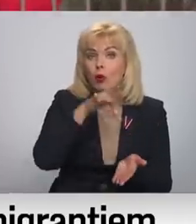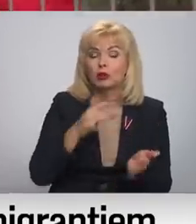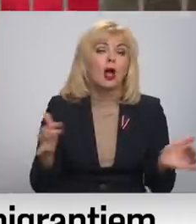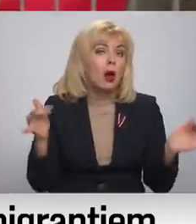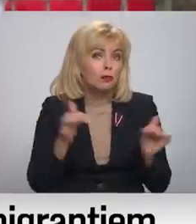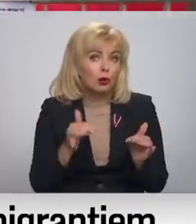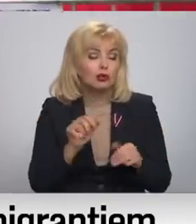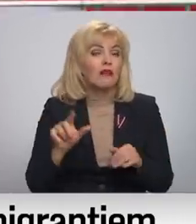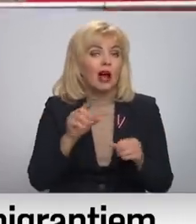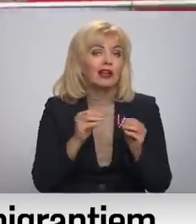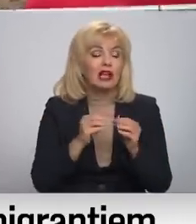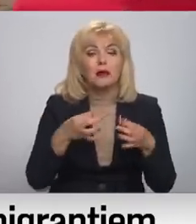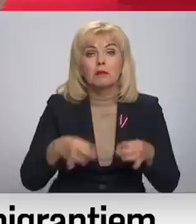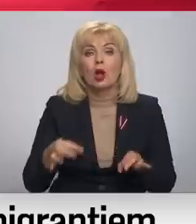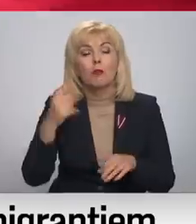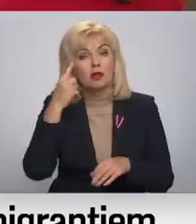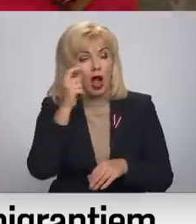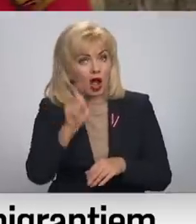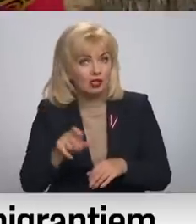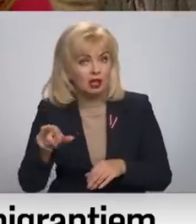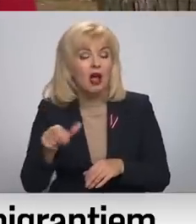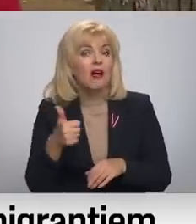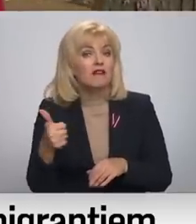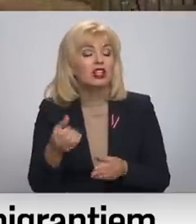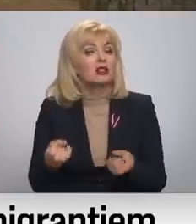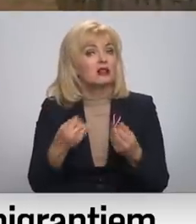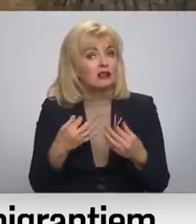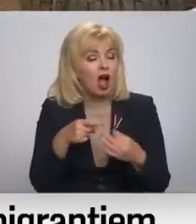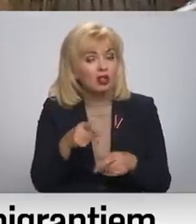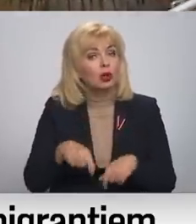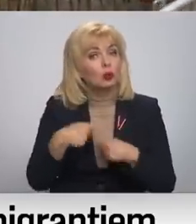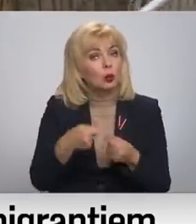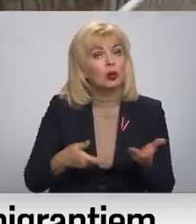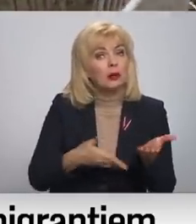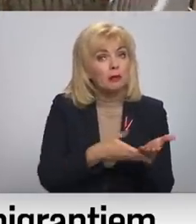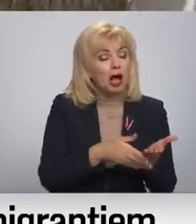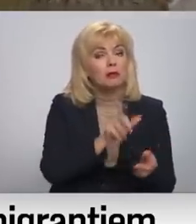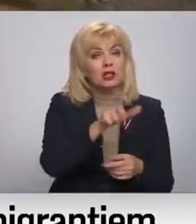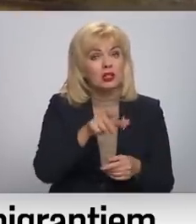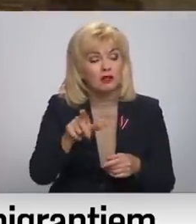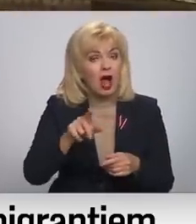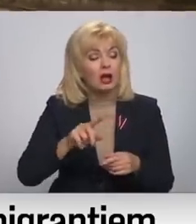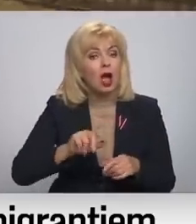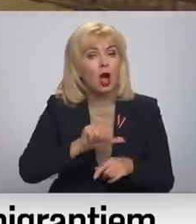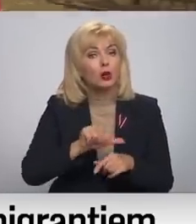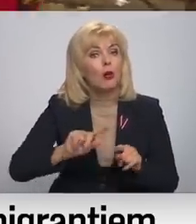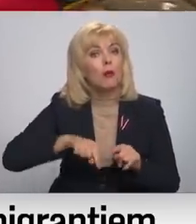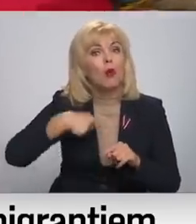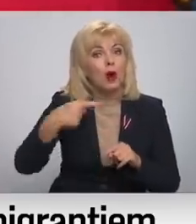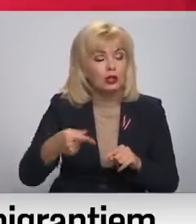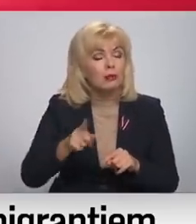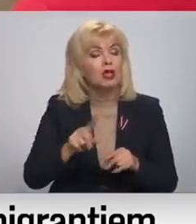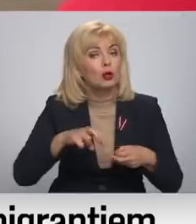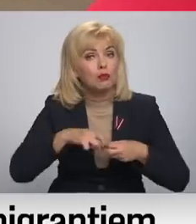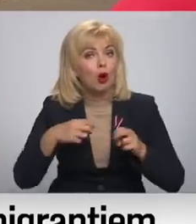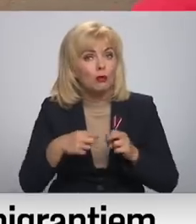pulcējas vairāki desmiti brīvprātīgo. Un viņi mums stāsta, ka sniegt palīdzību šiem cilvēkiem, kas atrodas robežas otrā pusē, protams, ir